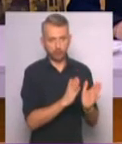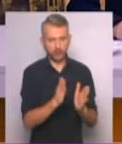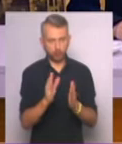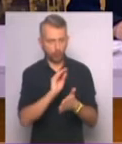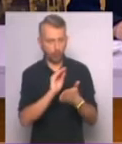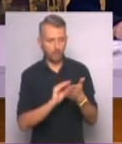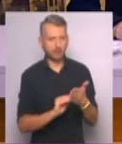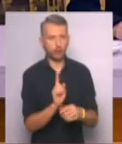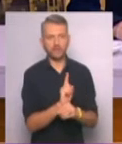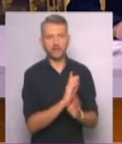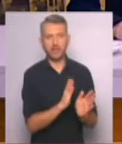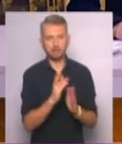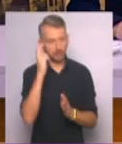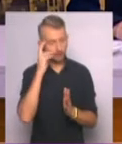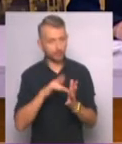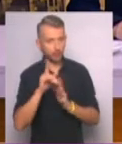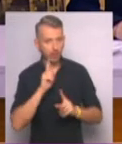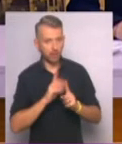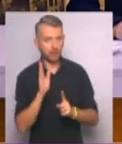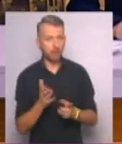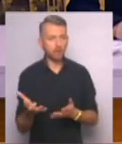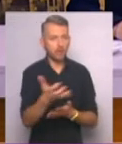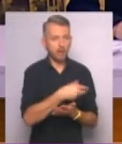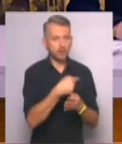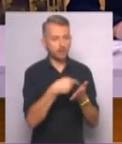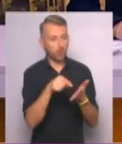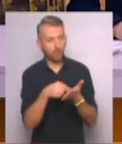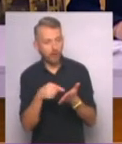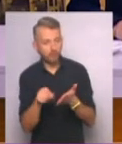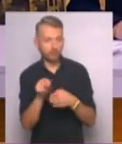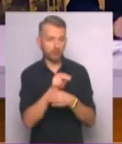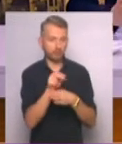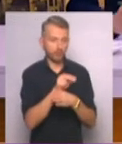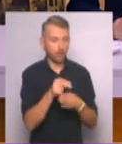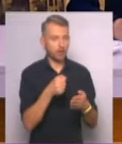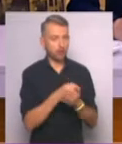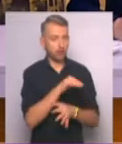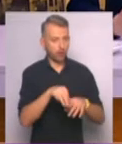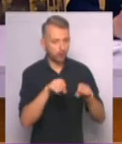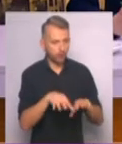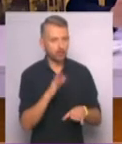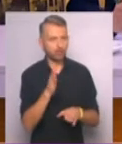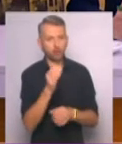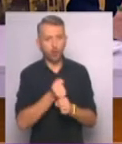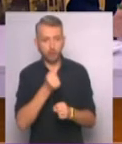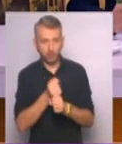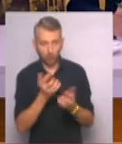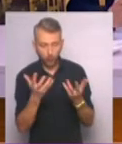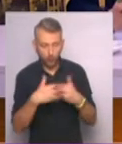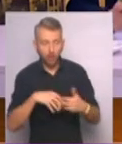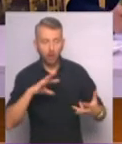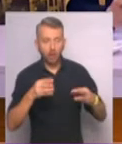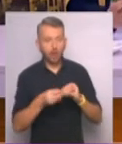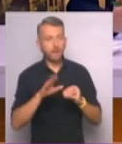описаною в регламенті Київської міської ради, будуть збирати зауваження до проєкту рішення. Він буде опрацьовуватись, і лише після цього його